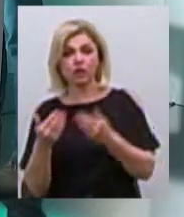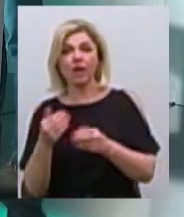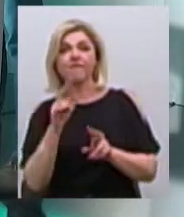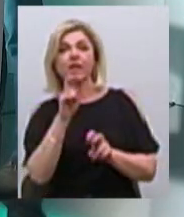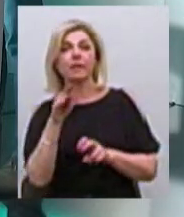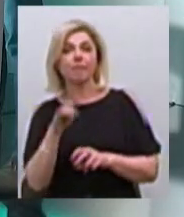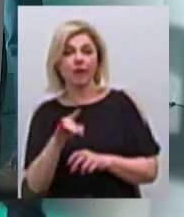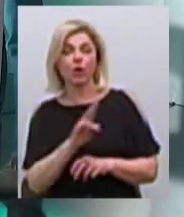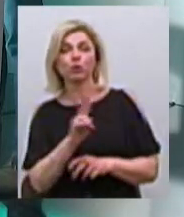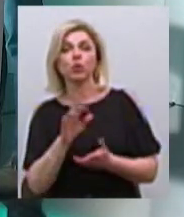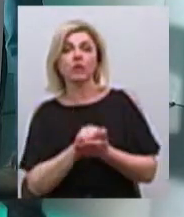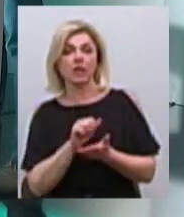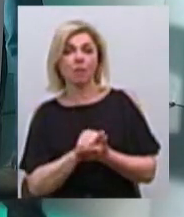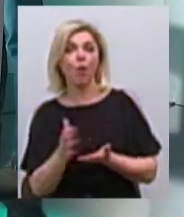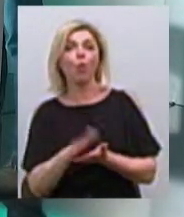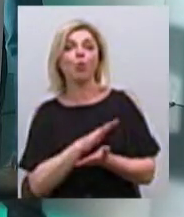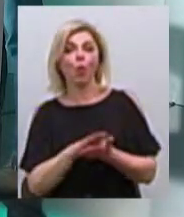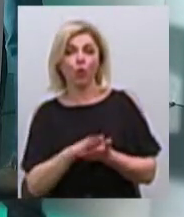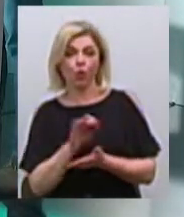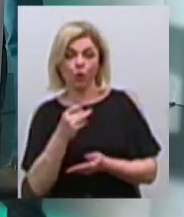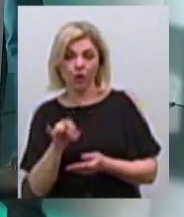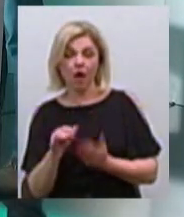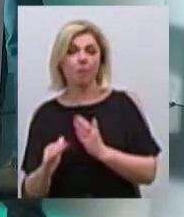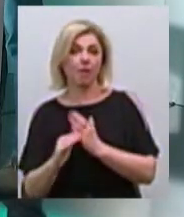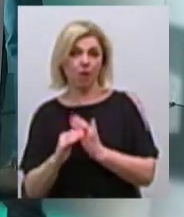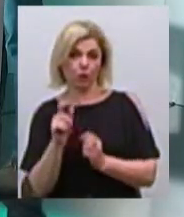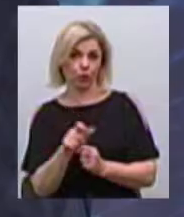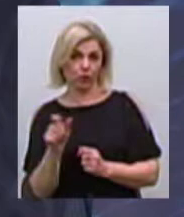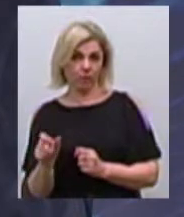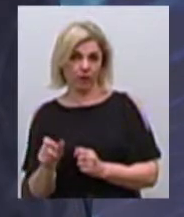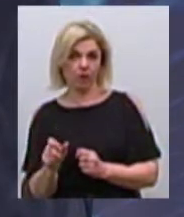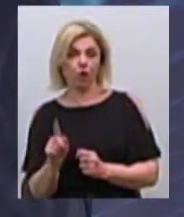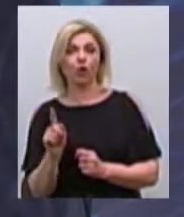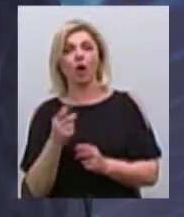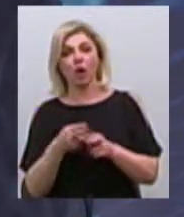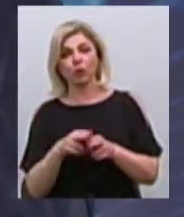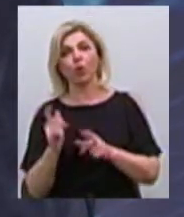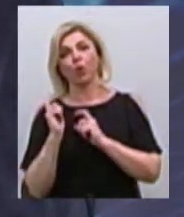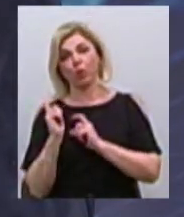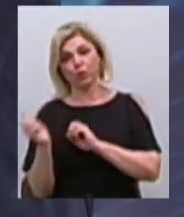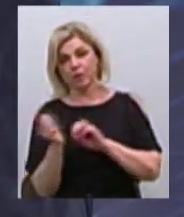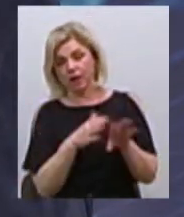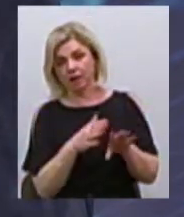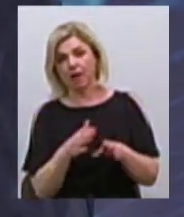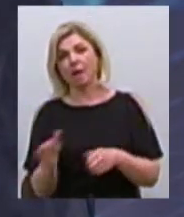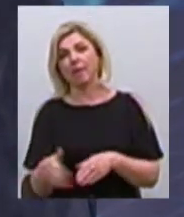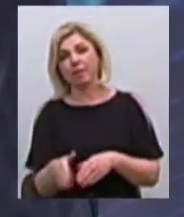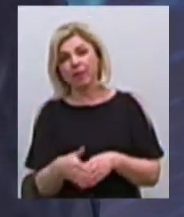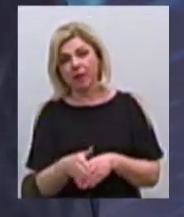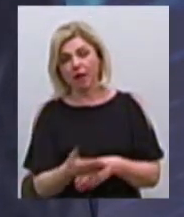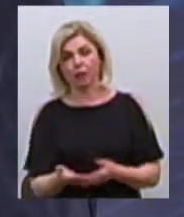которые занимаются уборкой. Они помогают нам людьми, которые грузят, подметают,